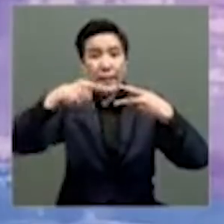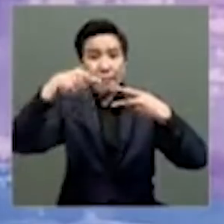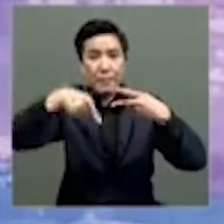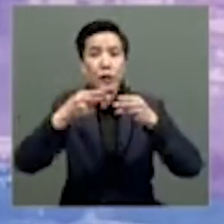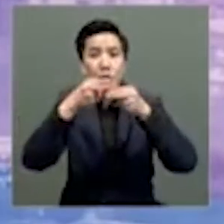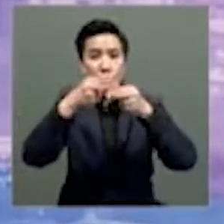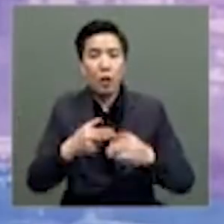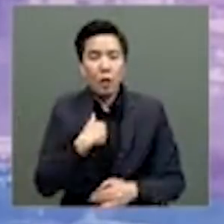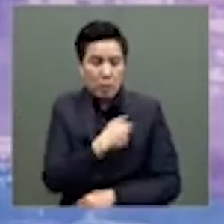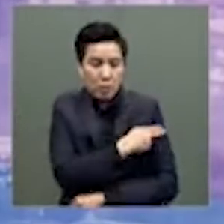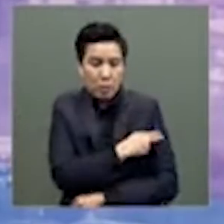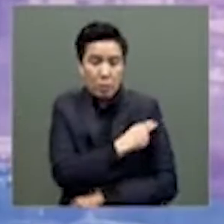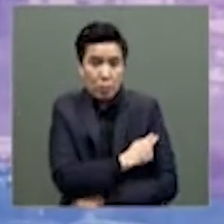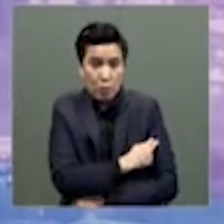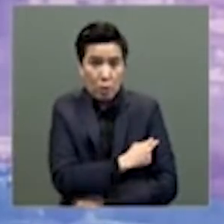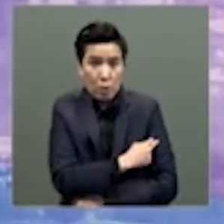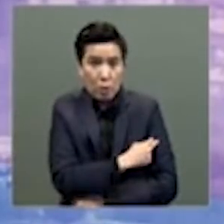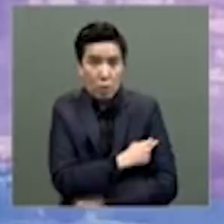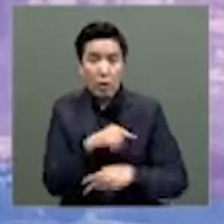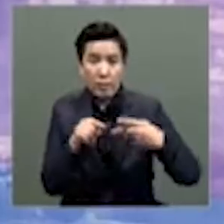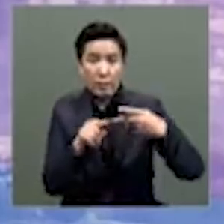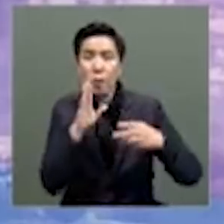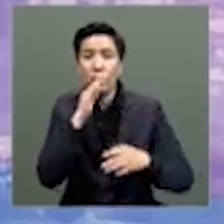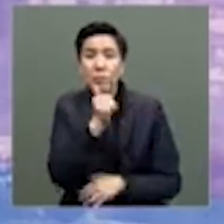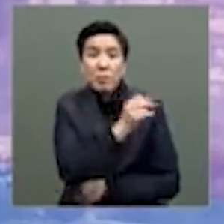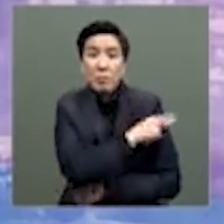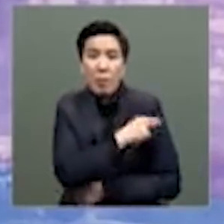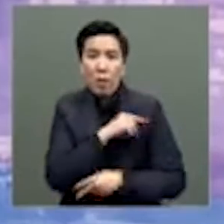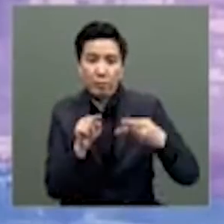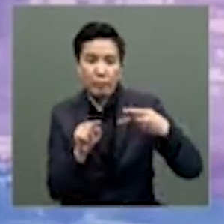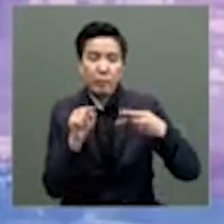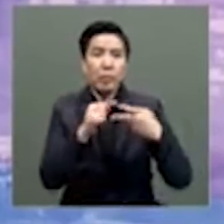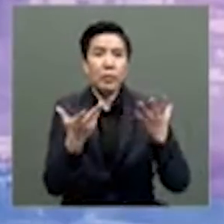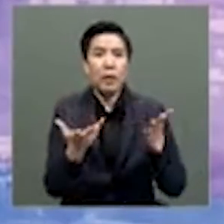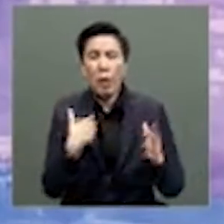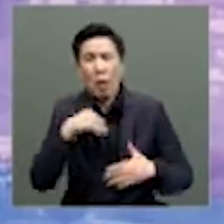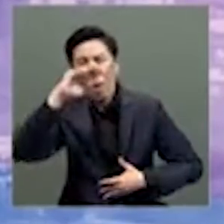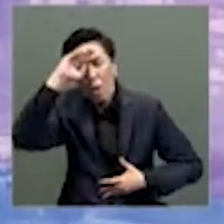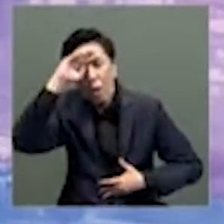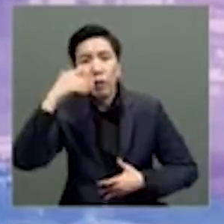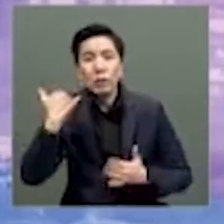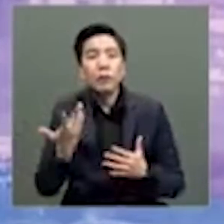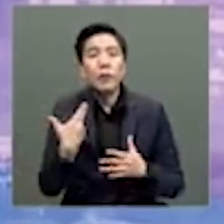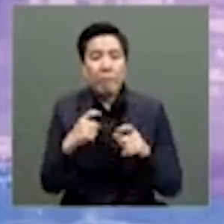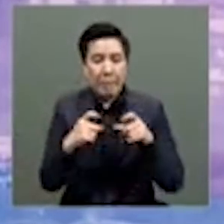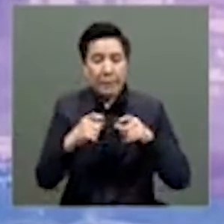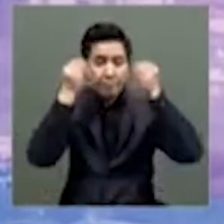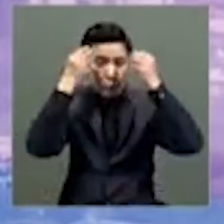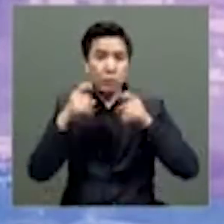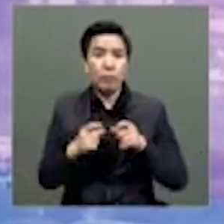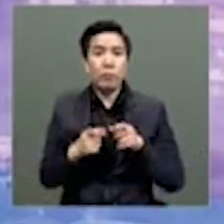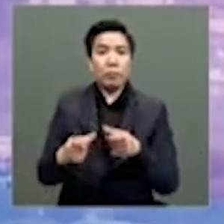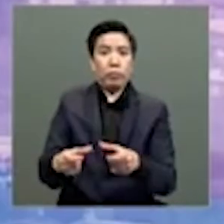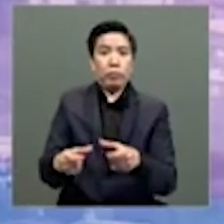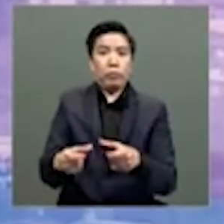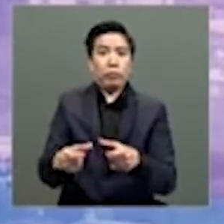พวกไปหาหมอนี่ถือว่ายกเป็นการทั่วไปท่านจะไปเอาใบรับรองที่ไหนก็ไม่ทันขอให้มีบัตรประชาชน